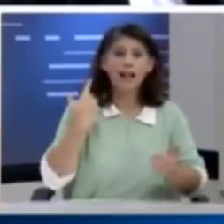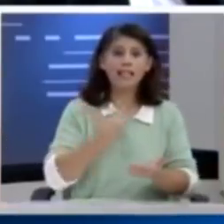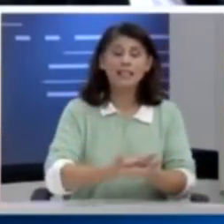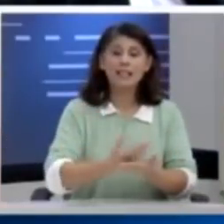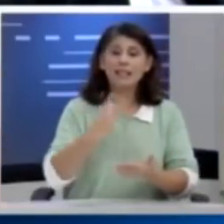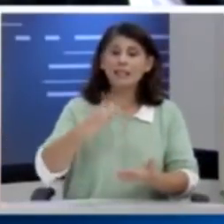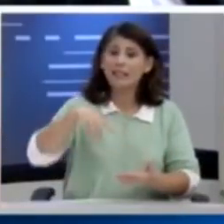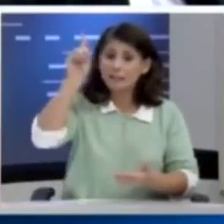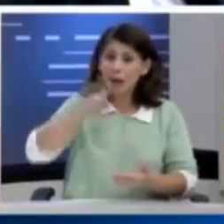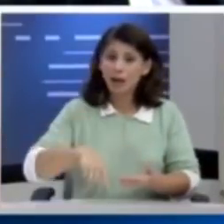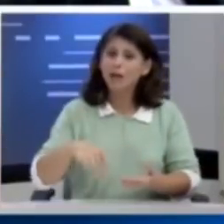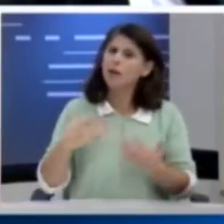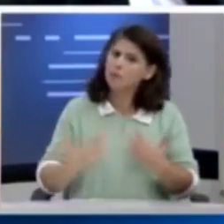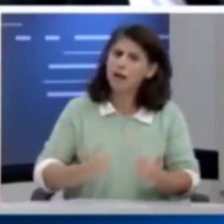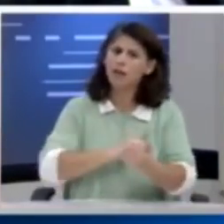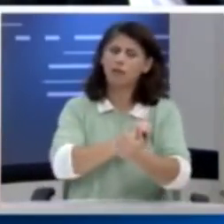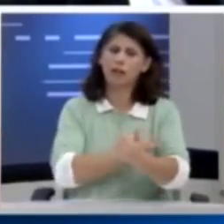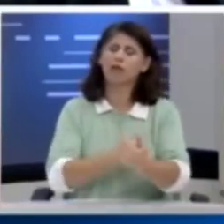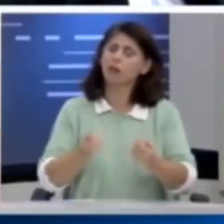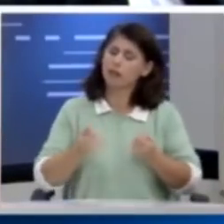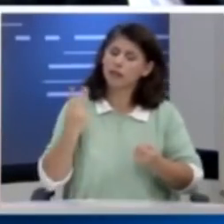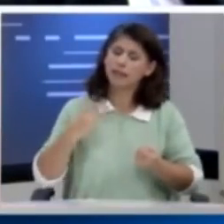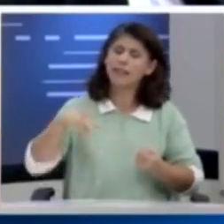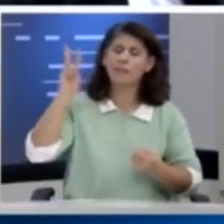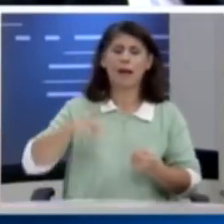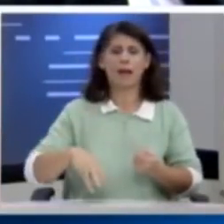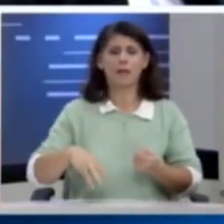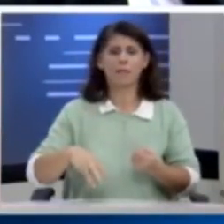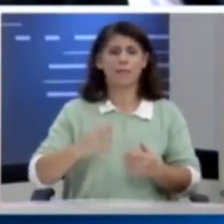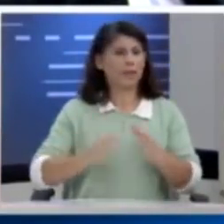να γίνει τρεις μέρες και υπάρχει δυνατότητα να γίνει τρεις μέρες αυτή η συζήτηση για να μιλήσουν περισσότεροι βουλευτές?